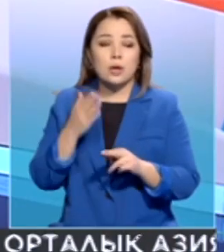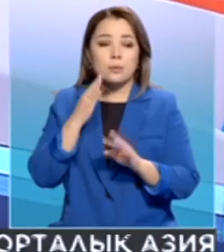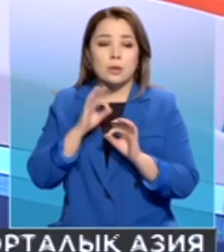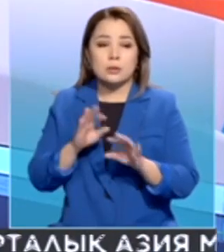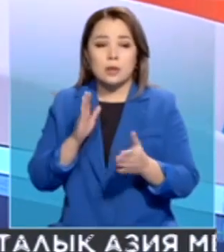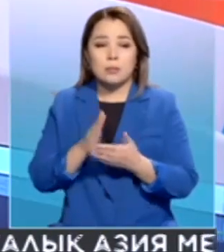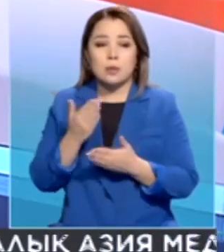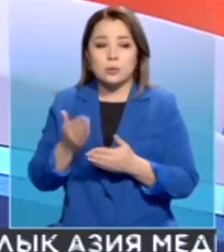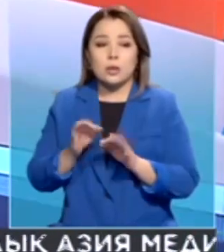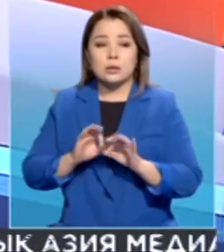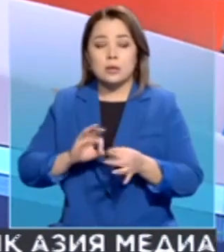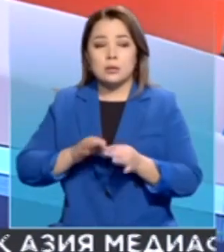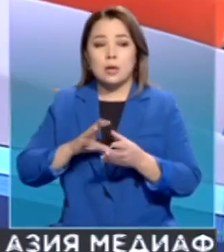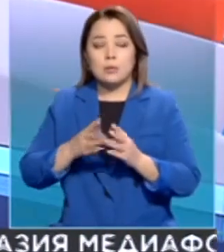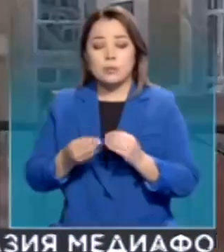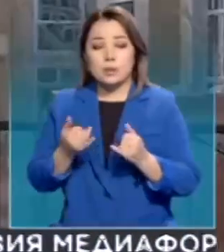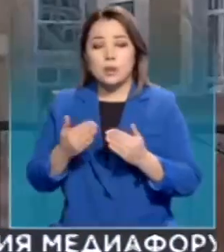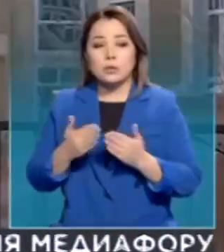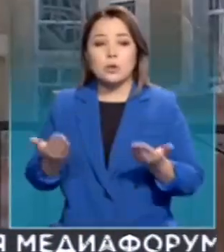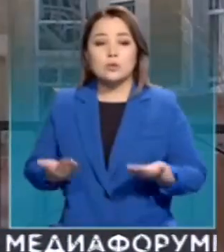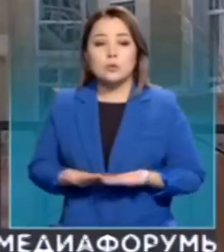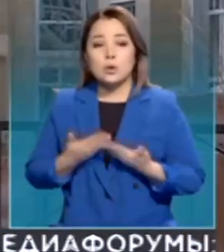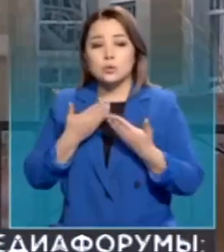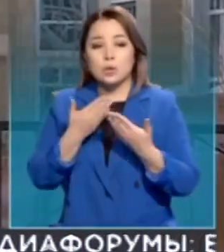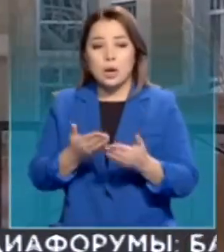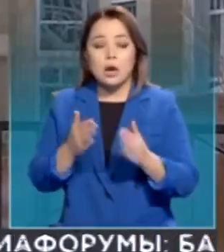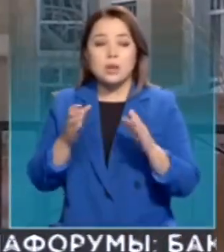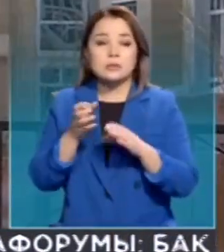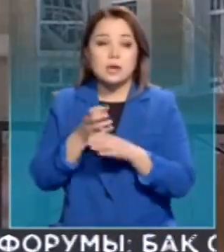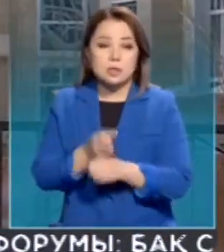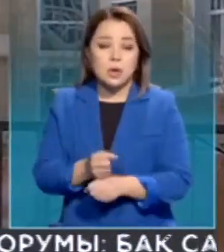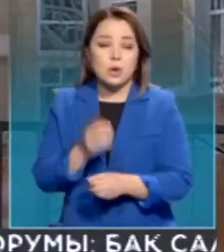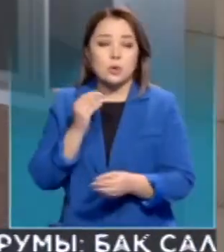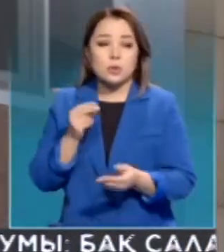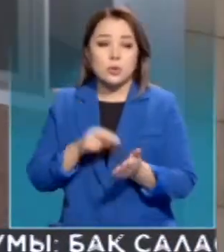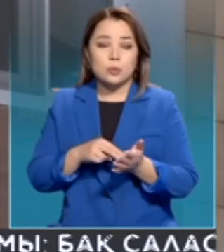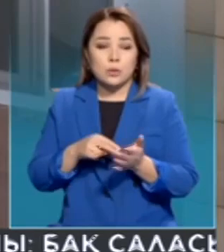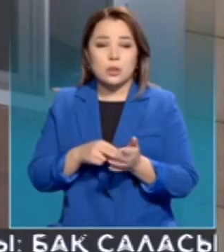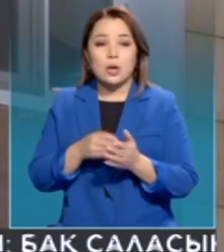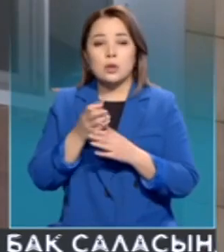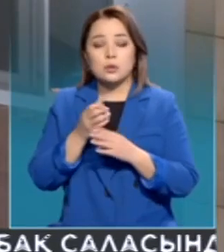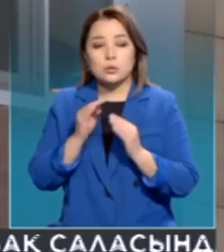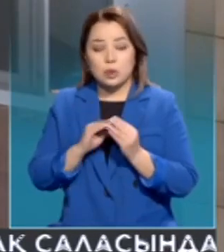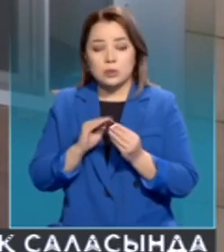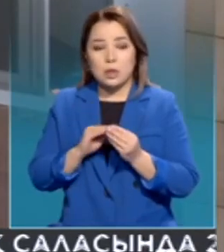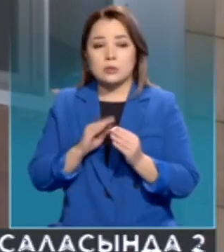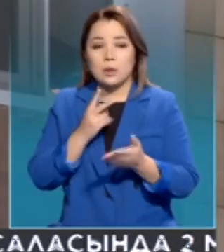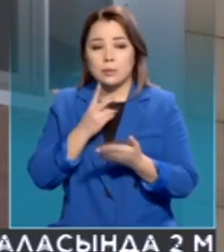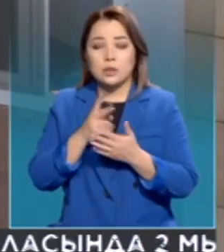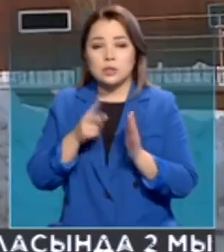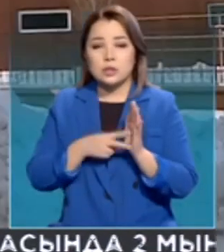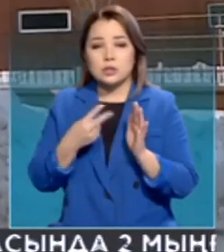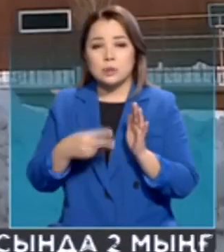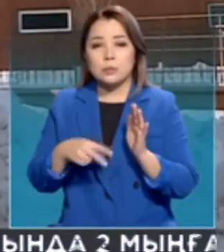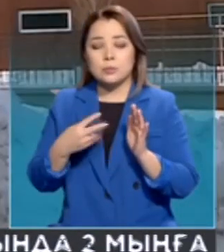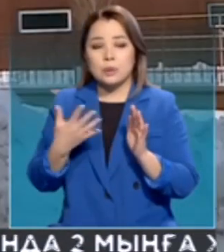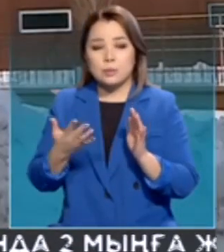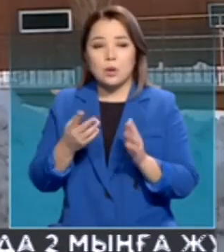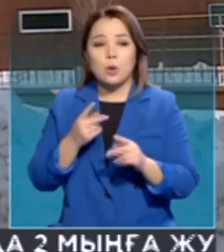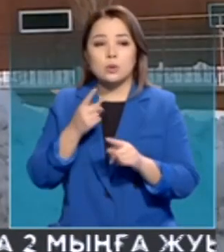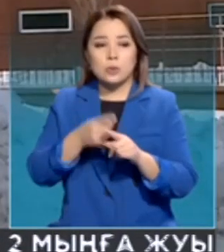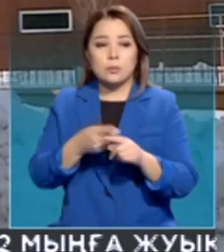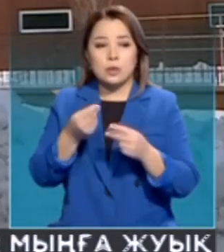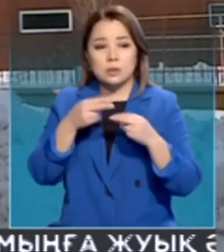жасап отыр. Айтуларынша, қазір пәтерге сұраныс азайып, баға тұрақталып келеді. Енді 7-20-25 бағдарламасына қосымша қаржы